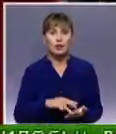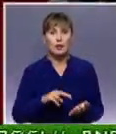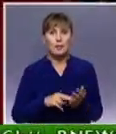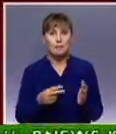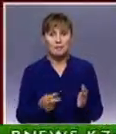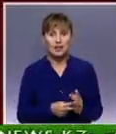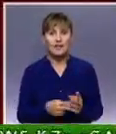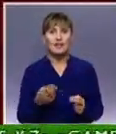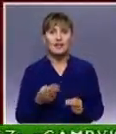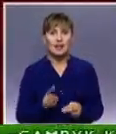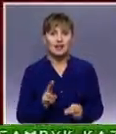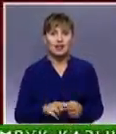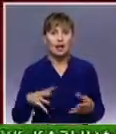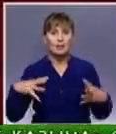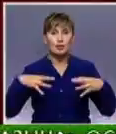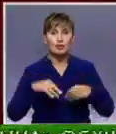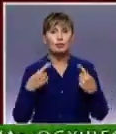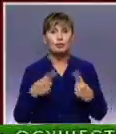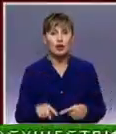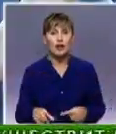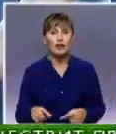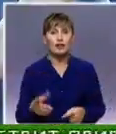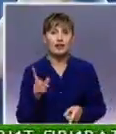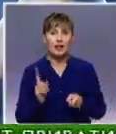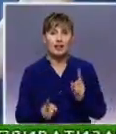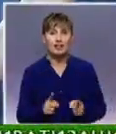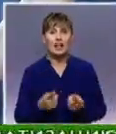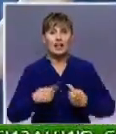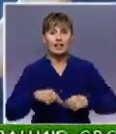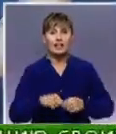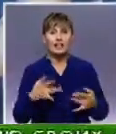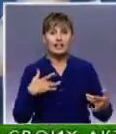у творческого объединения «Другая реальность» – организовать